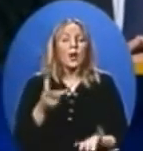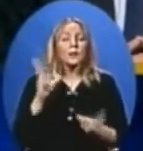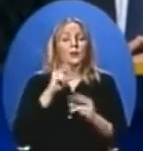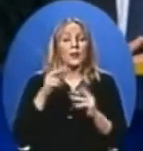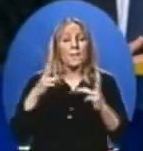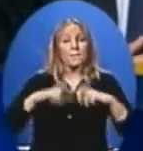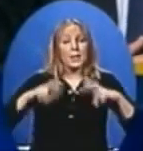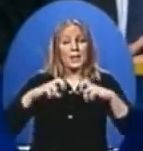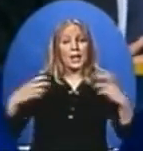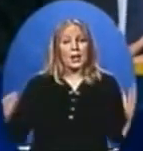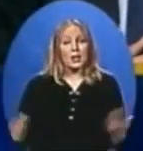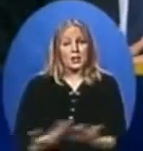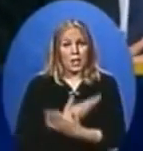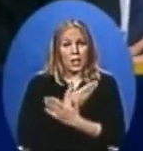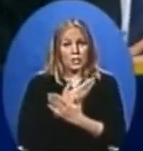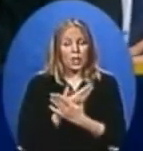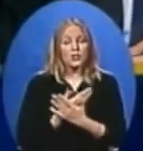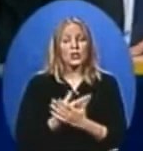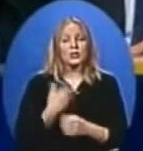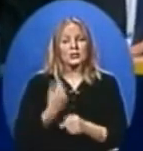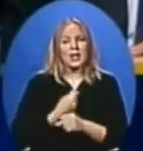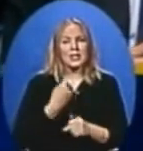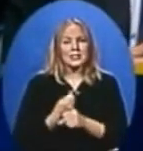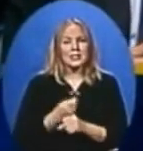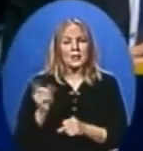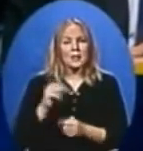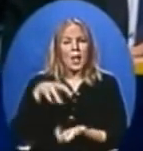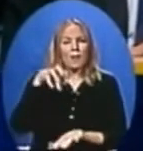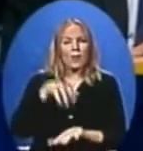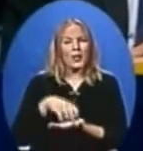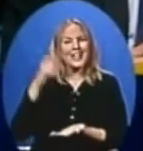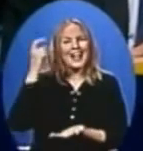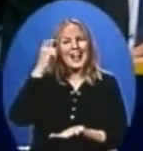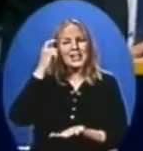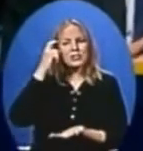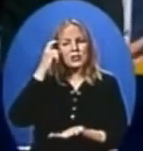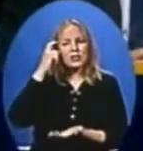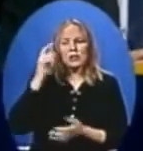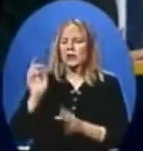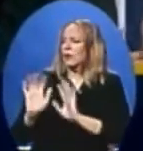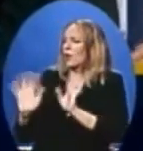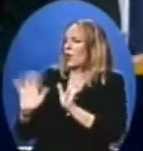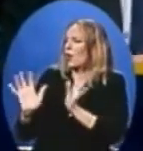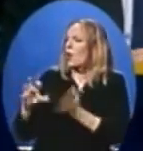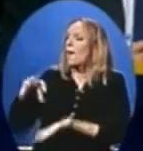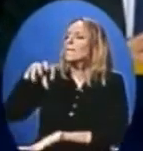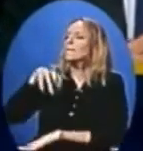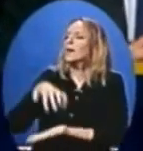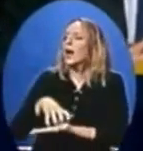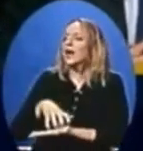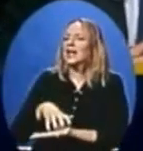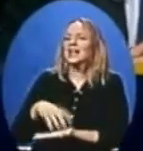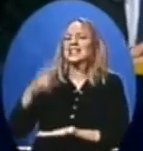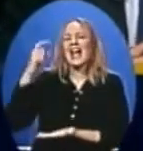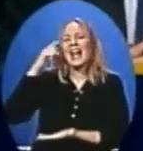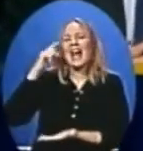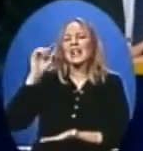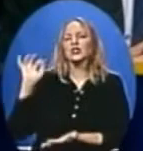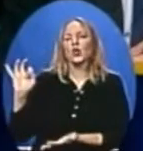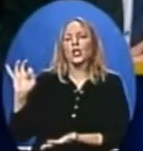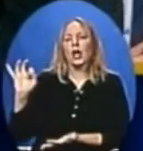מדובר במחקר חדש שנערך על ידי המוקד לרציונליות באוניברסיטה העברית. לא, לא מוקד, מרכז